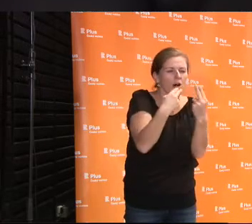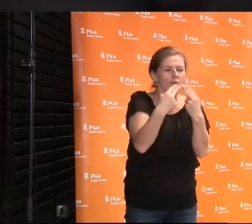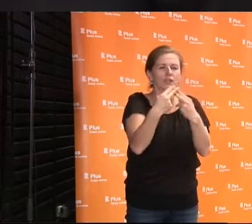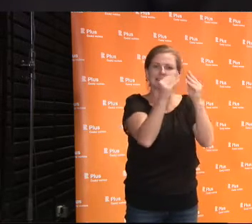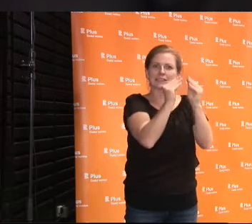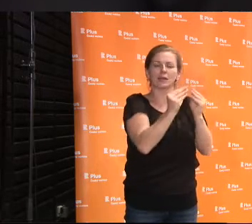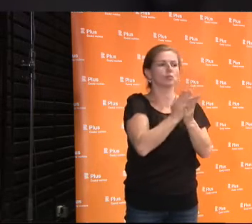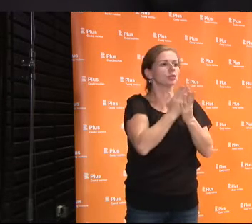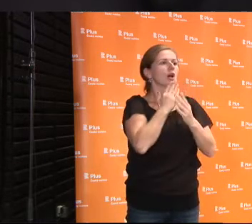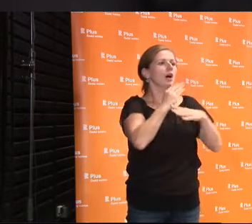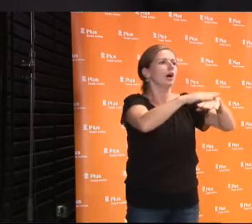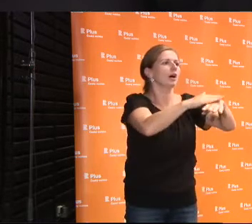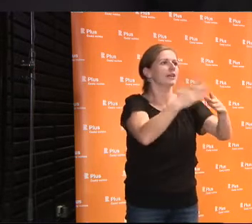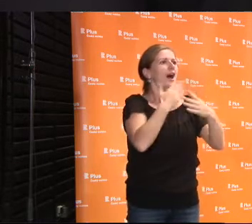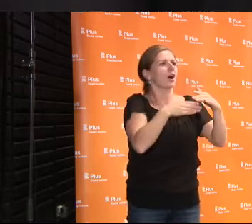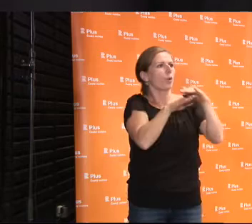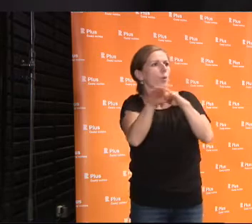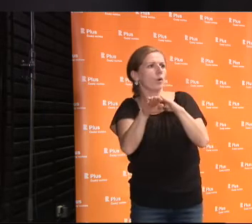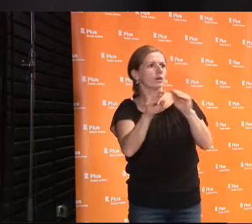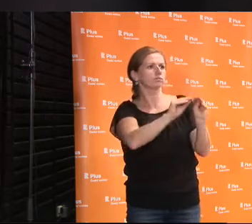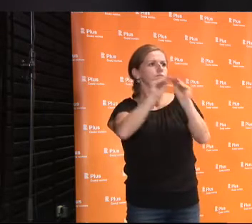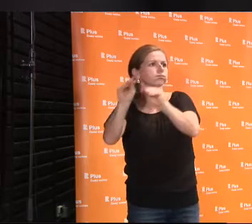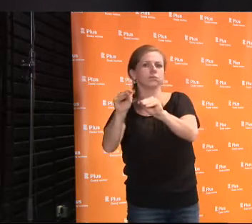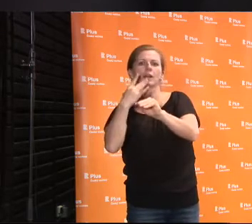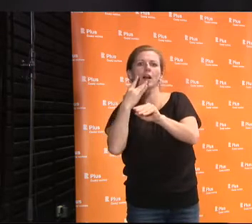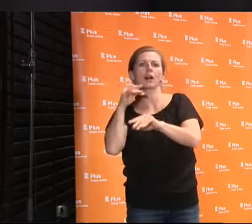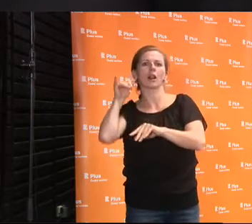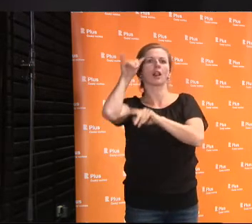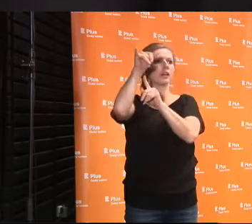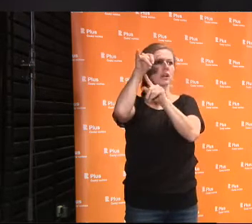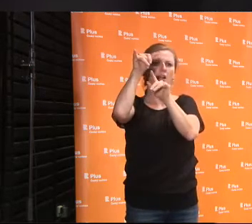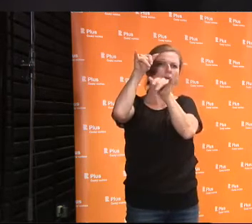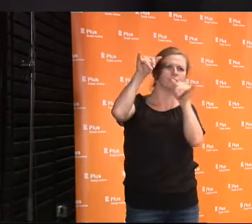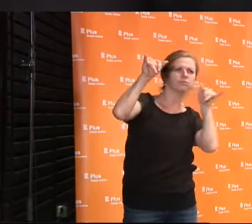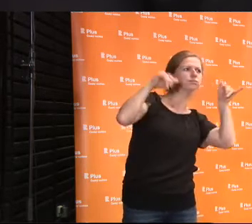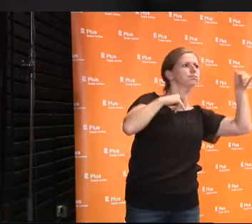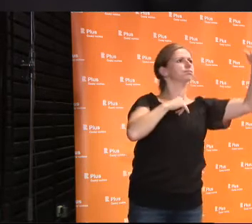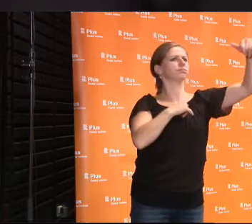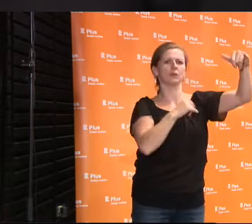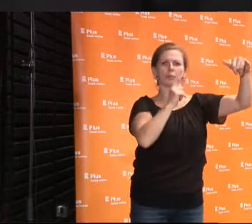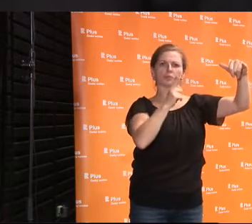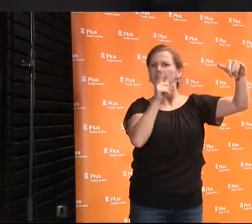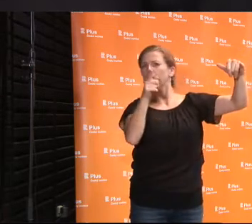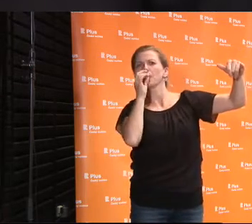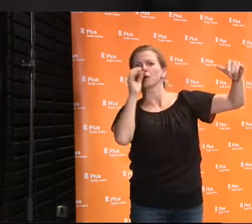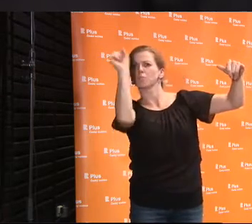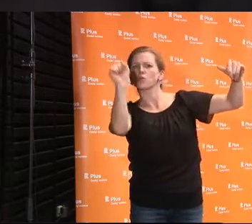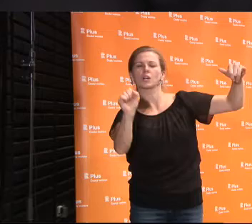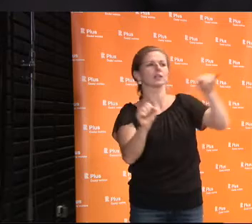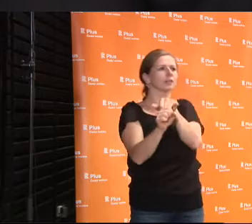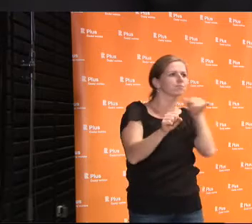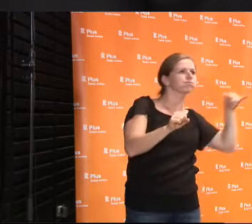mají evakuovat a odklonovat vlastně lety aerolinií. Takže to jsou vlastně pozitivní